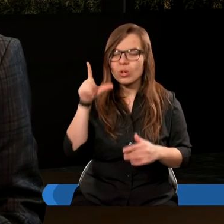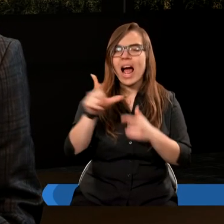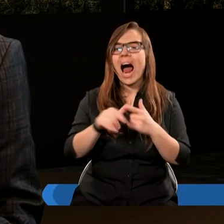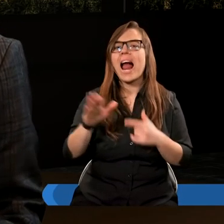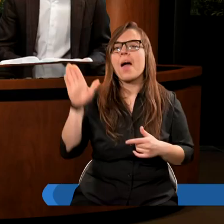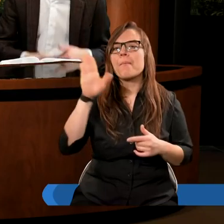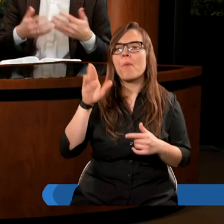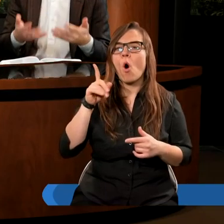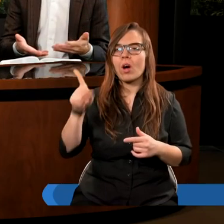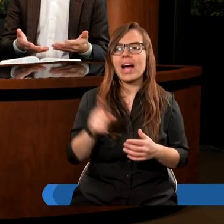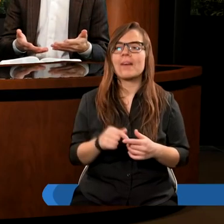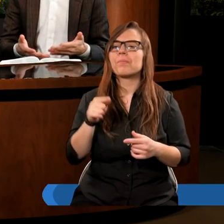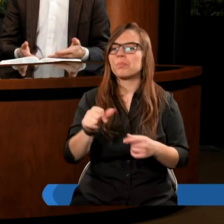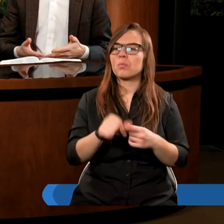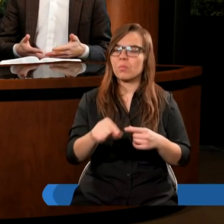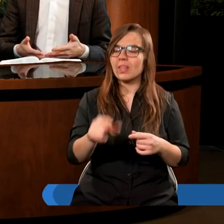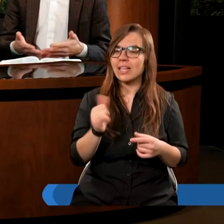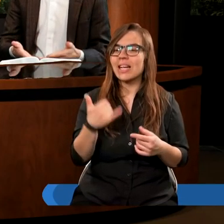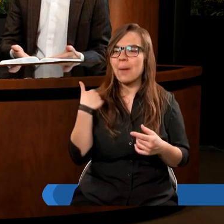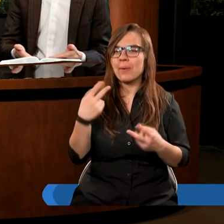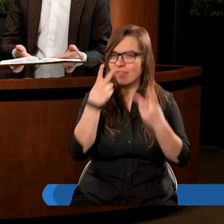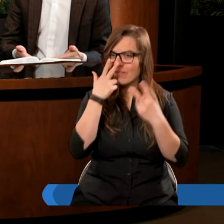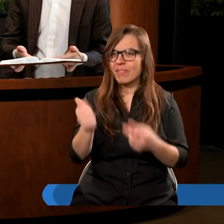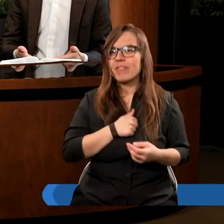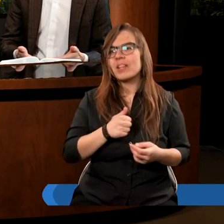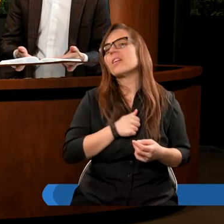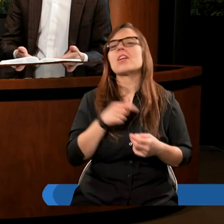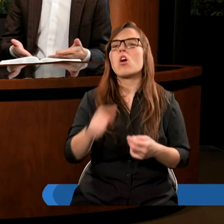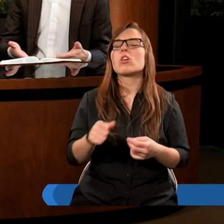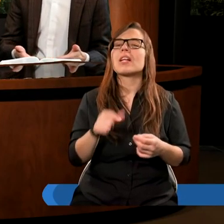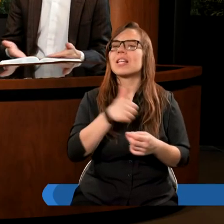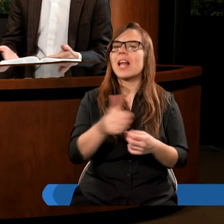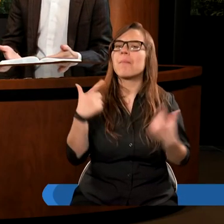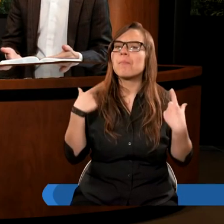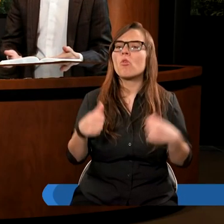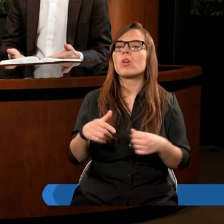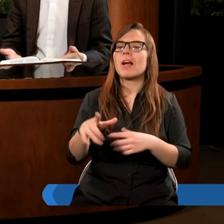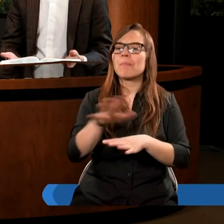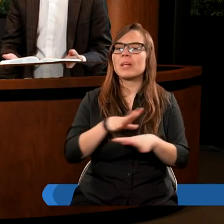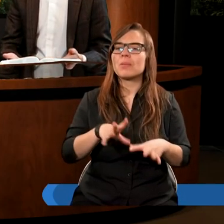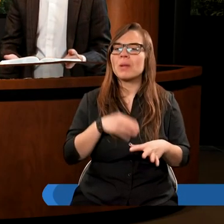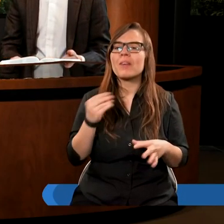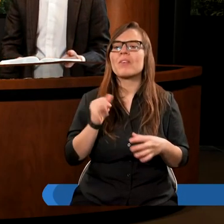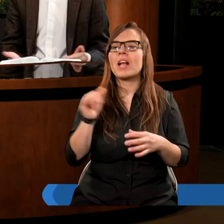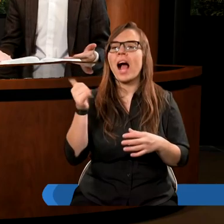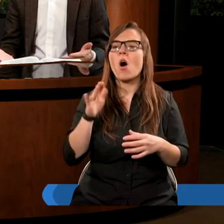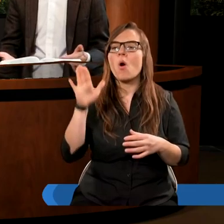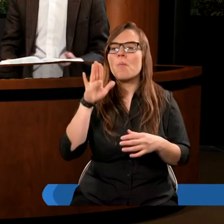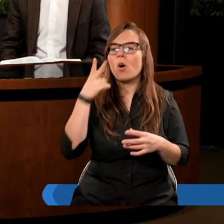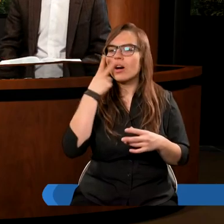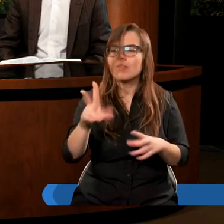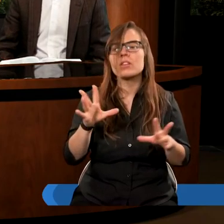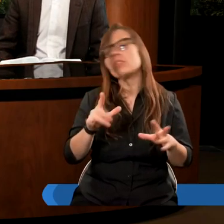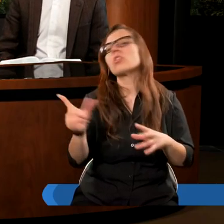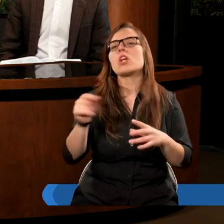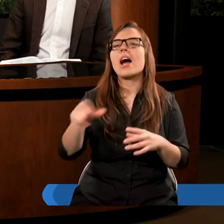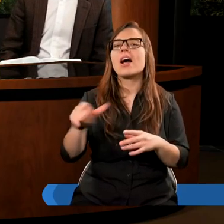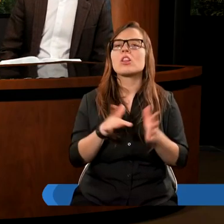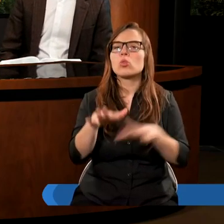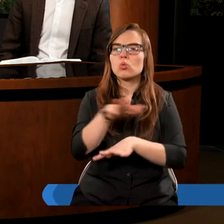Czyli tutaj jakby sam apostol nazywa Ducha Świętego Bogiem. Bóg jest osobą,